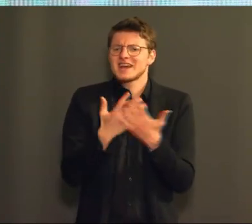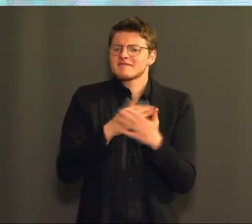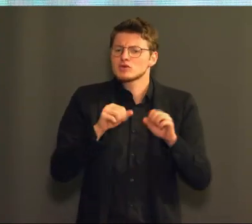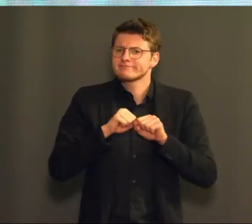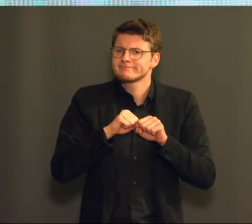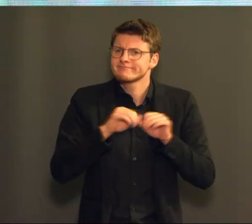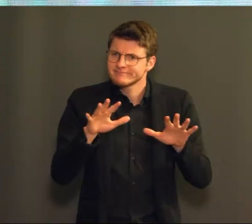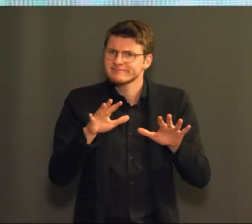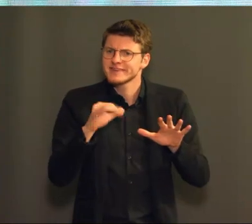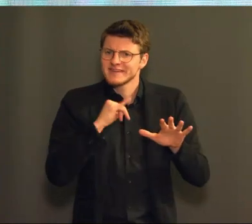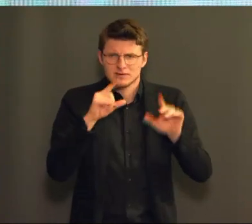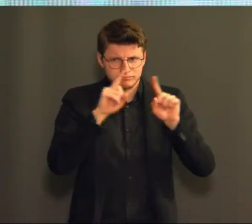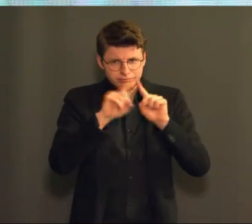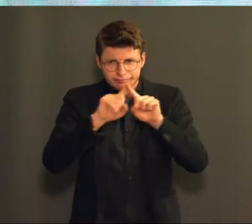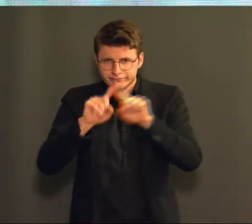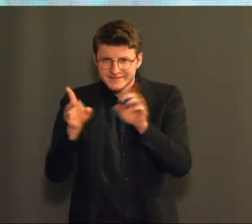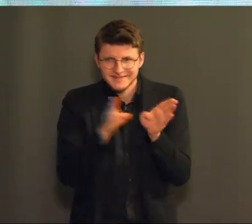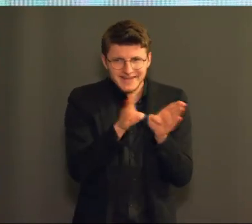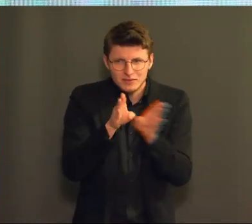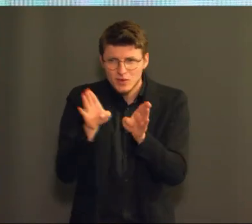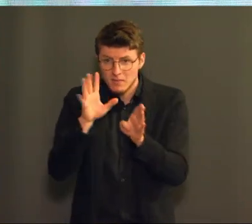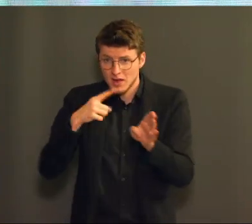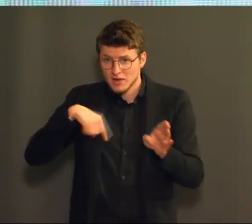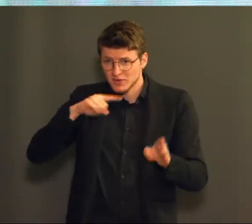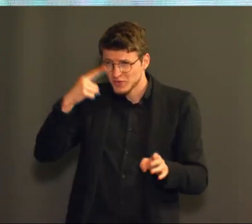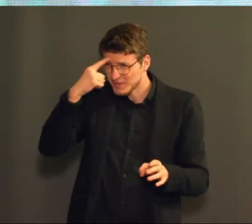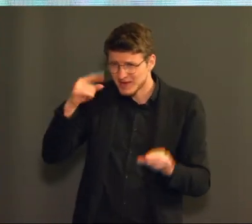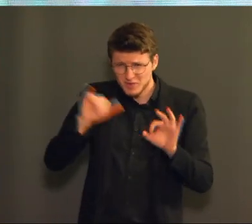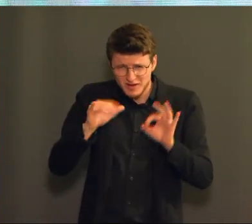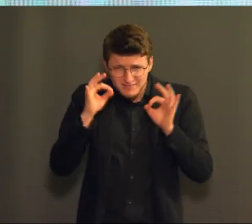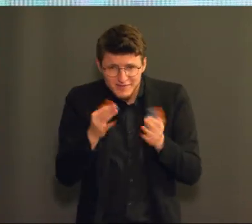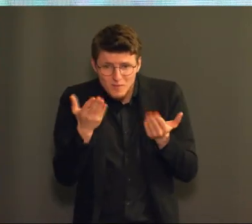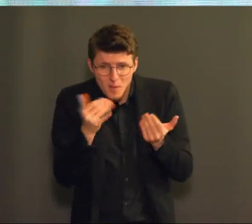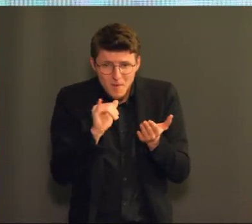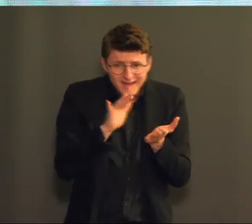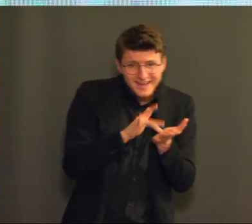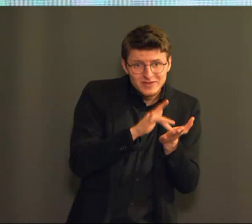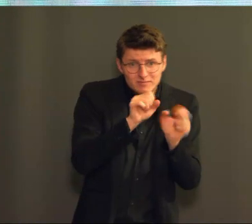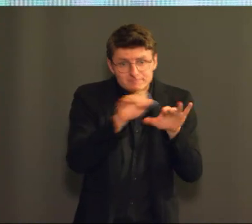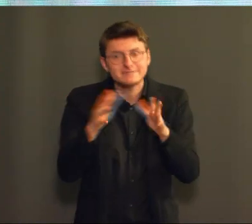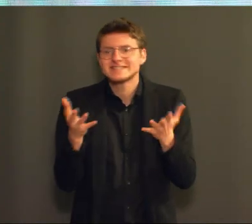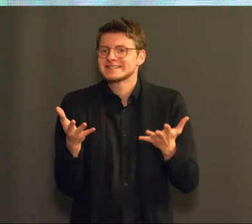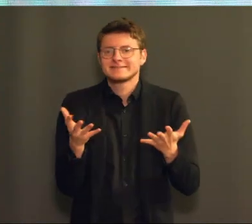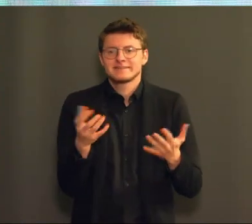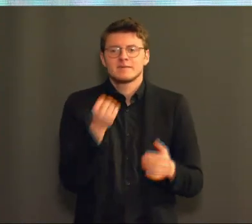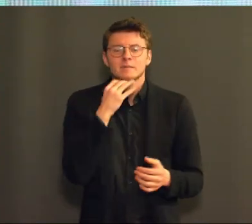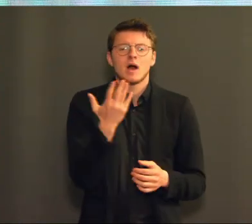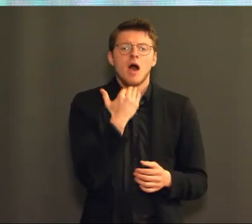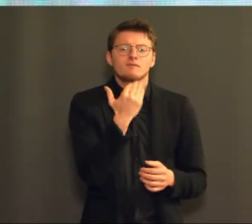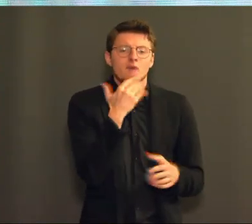sectoren, zonder eigenlijk de oorzaak echt goed te kennen. Bijvoorbeeld de afvalinzameling,